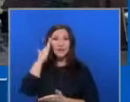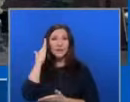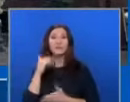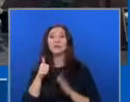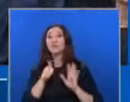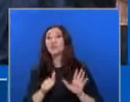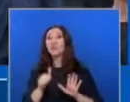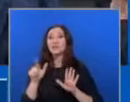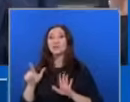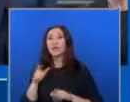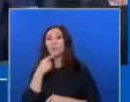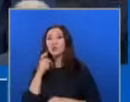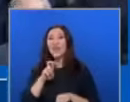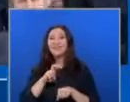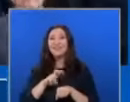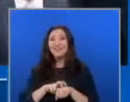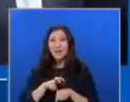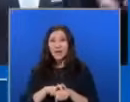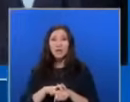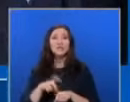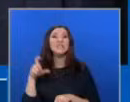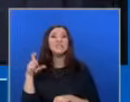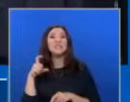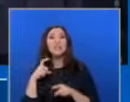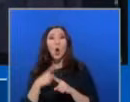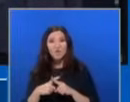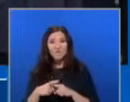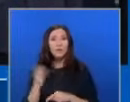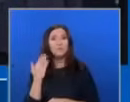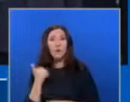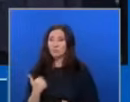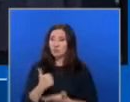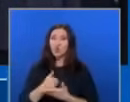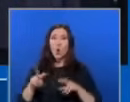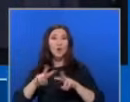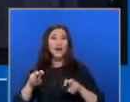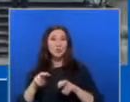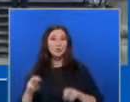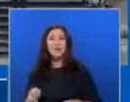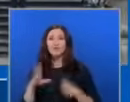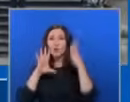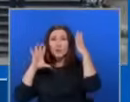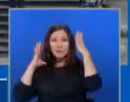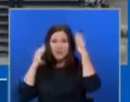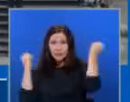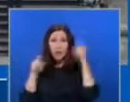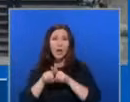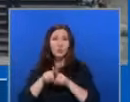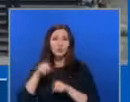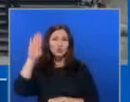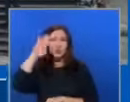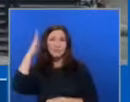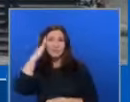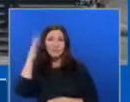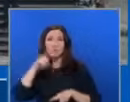застава 67-годишният Дик Схоф. Бил е начело на разузнаването на Нидерландия, както и служител на Министерството на